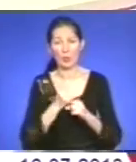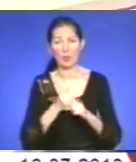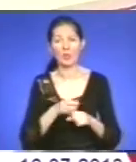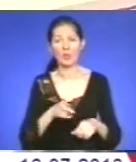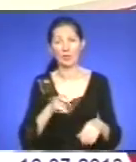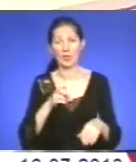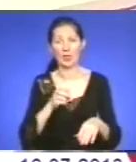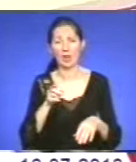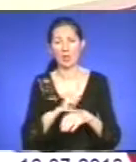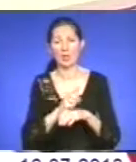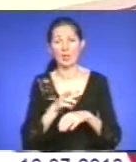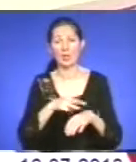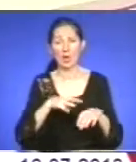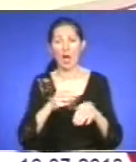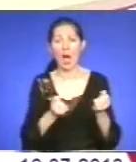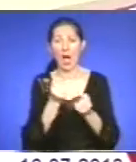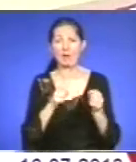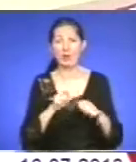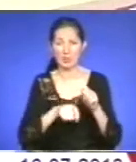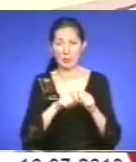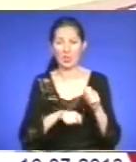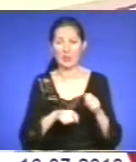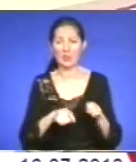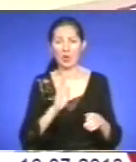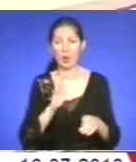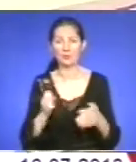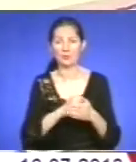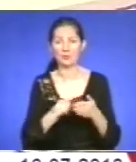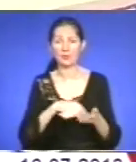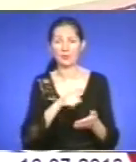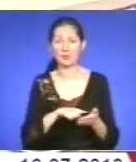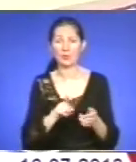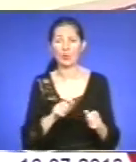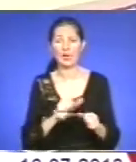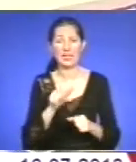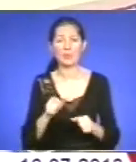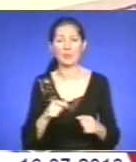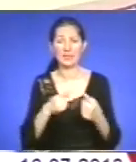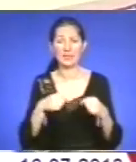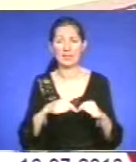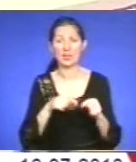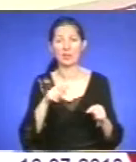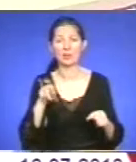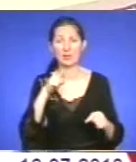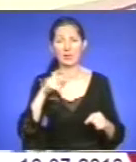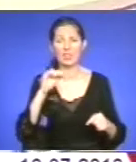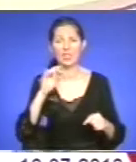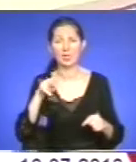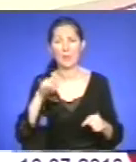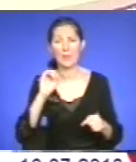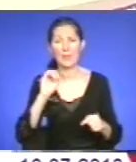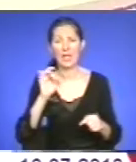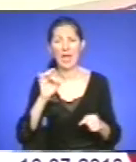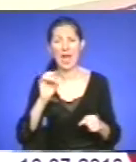будемо лобіювати питання, щоб, крім систем GPRS, які встановлюються зараз,